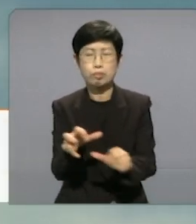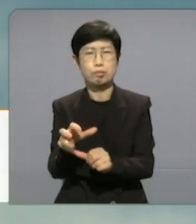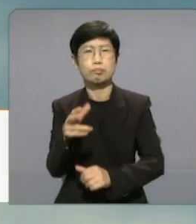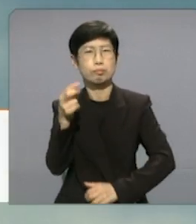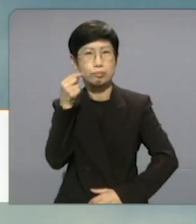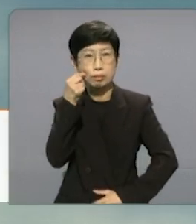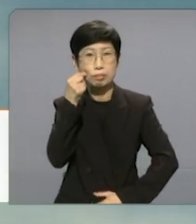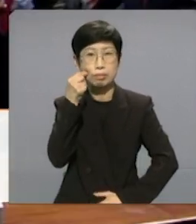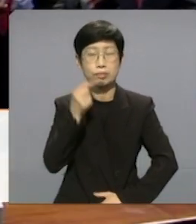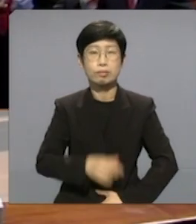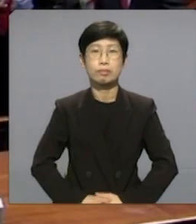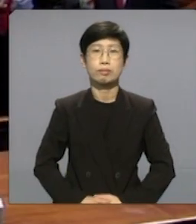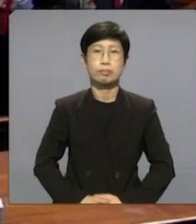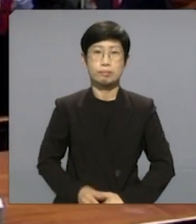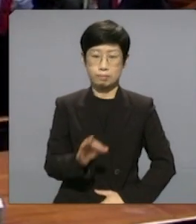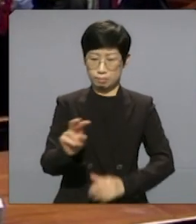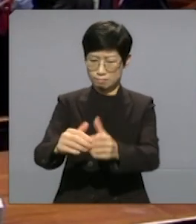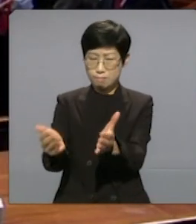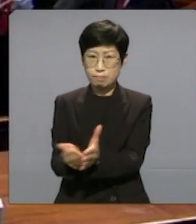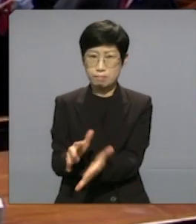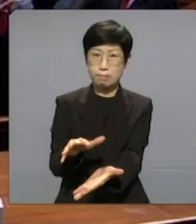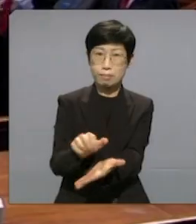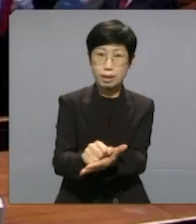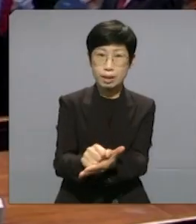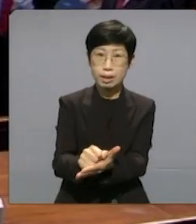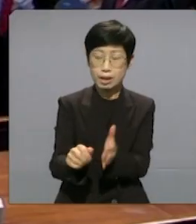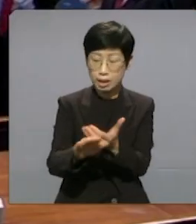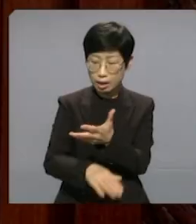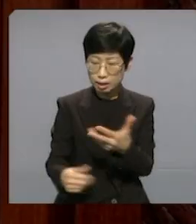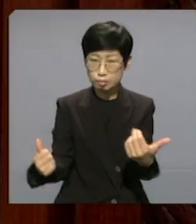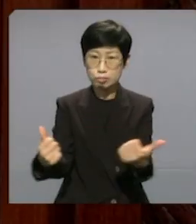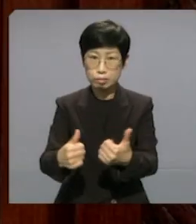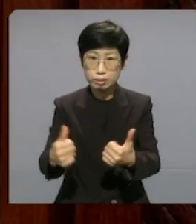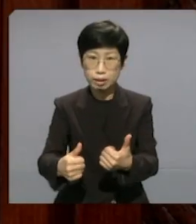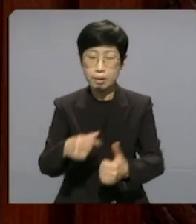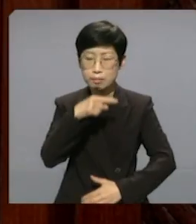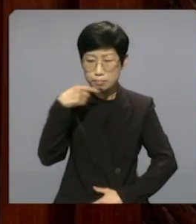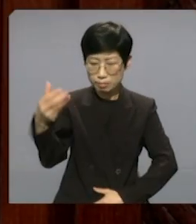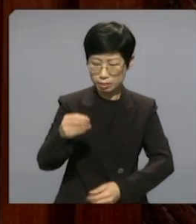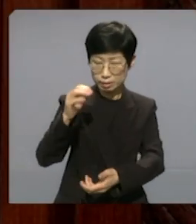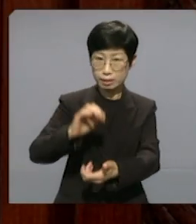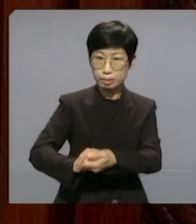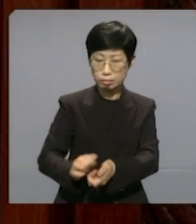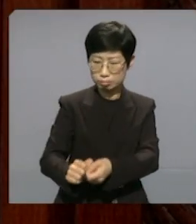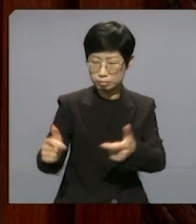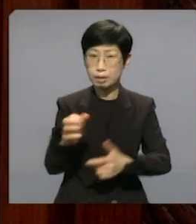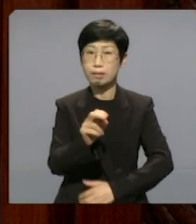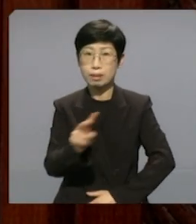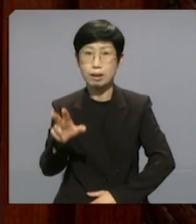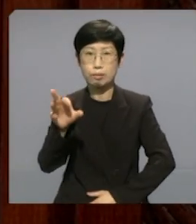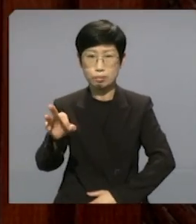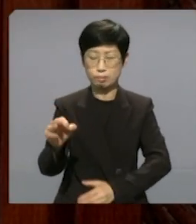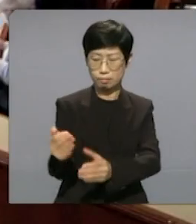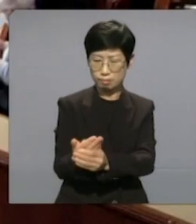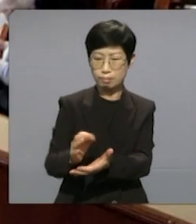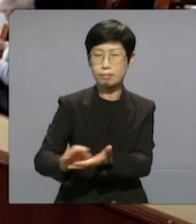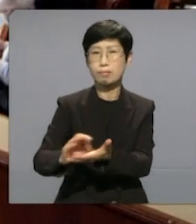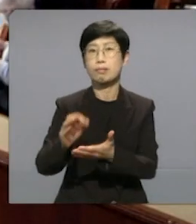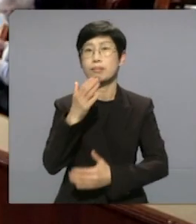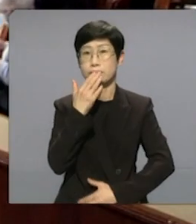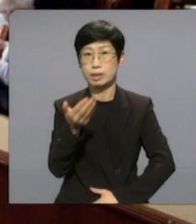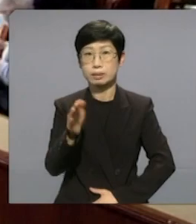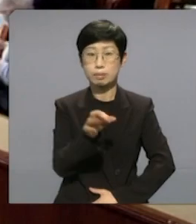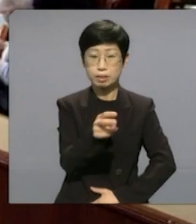상황. 공화당이 장악하고 있는 미 하원에서 부채 한도를 늘려줘야 자금 유동성을 확보할 수 있습니다.